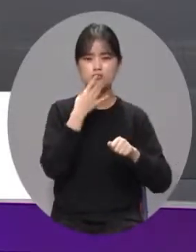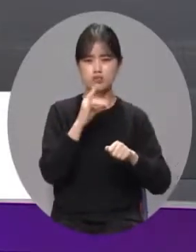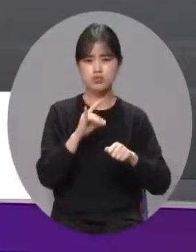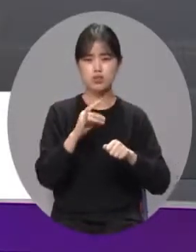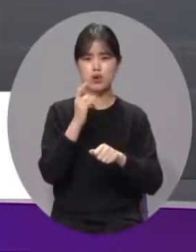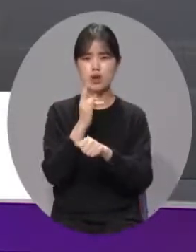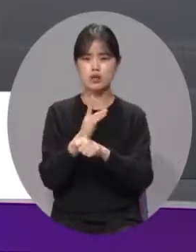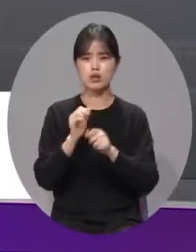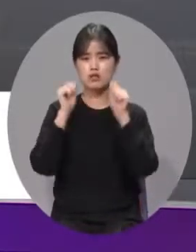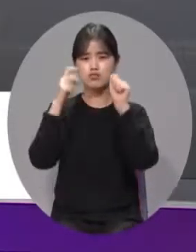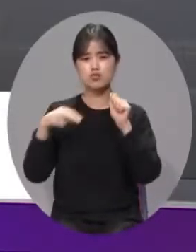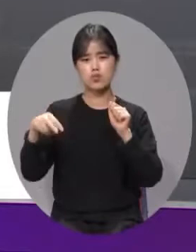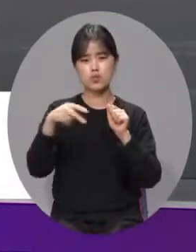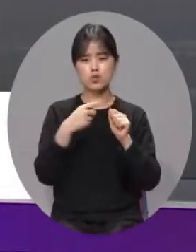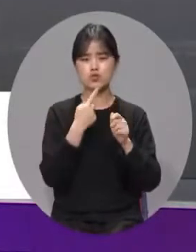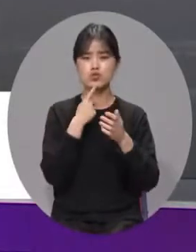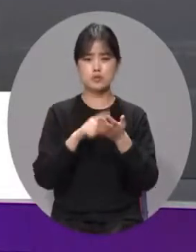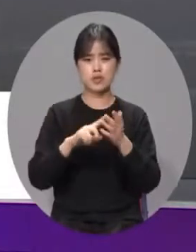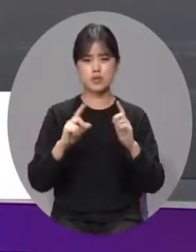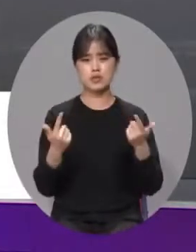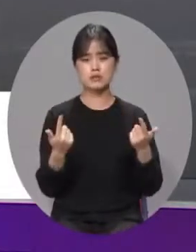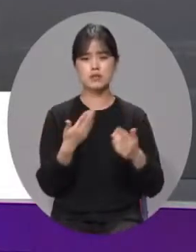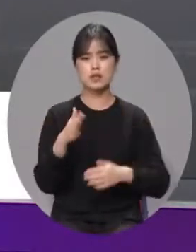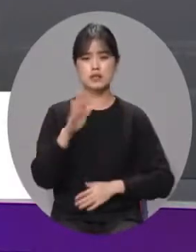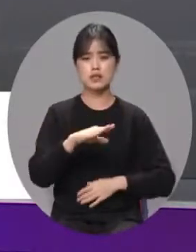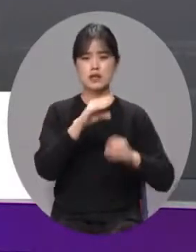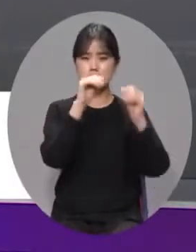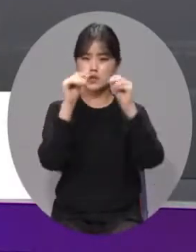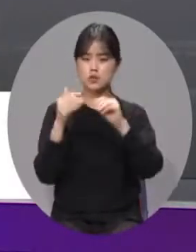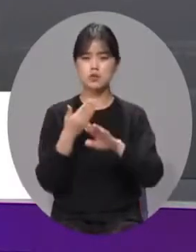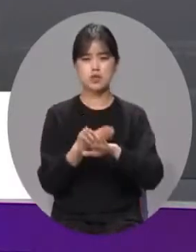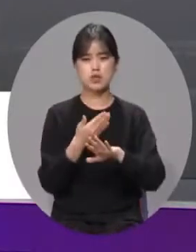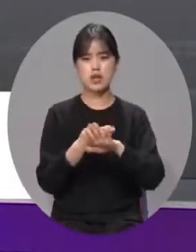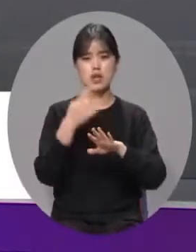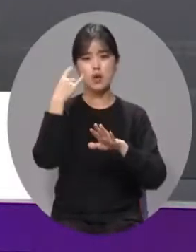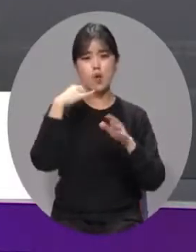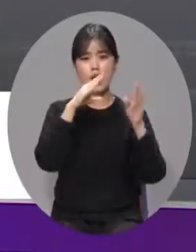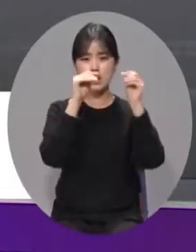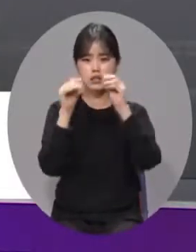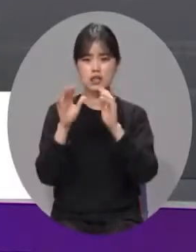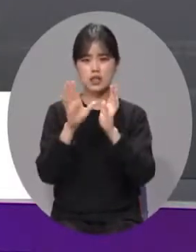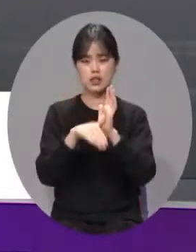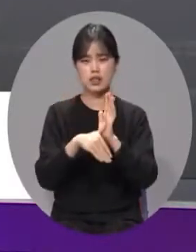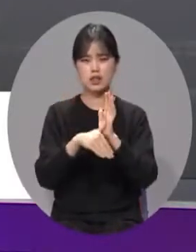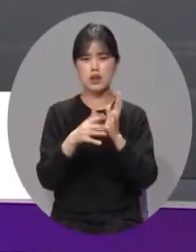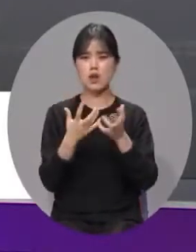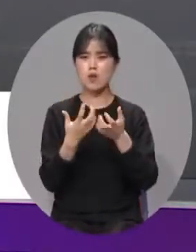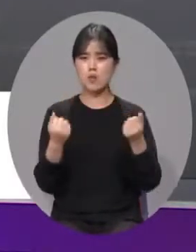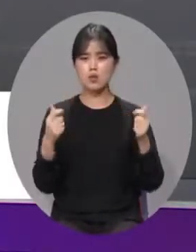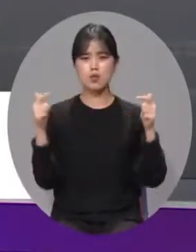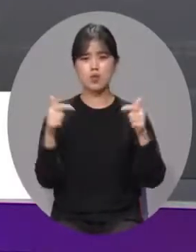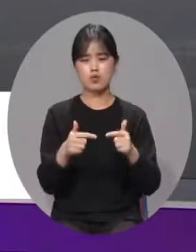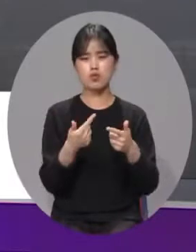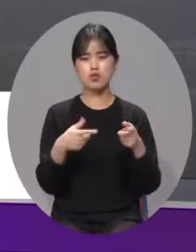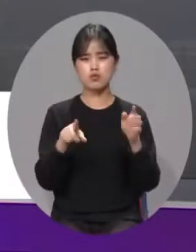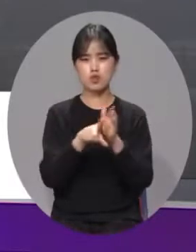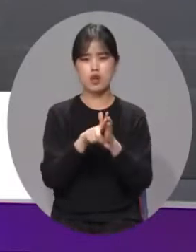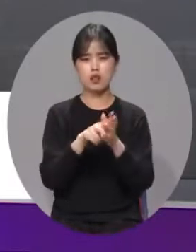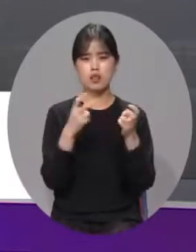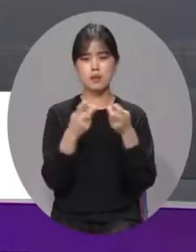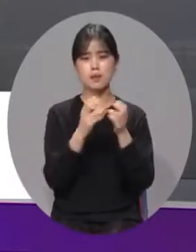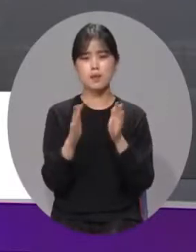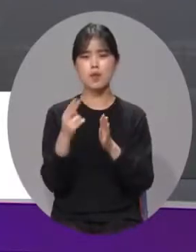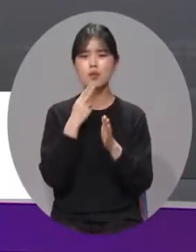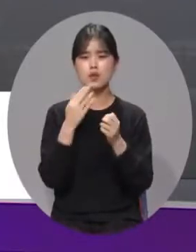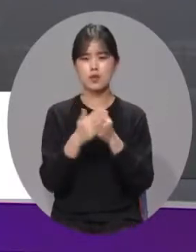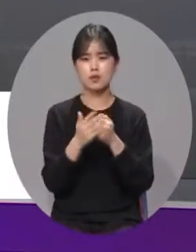산책마저 쉽지 않았습니다. 그런데 미세먼지와 달리 황사의 경우 별도의 저감 조치가 없어서 더욱